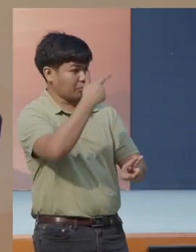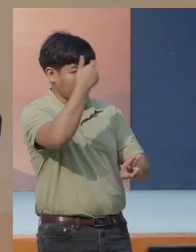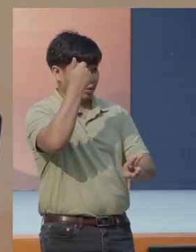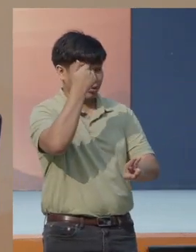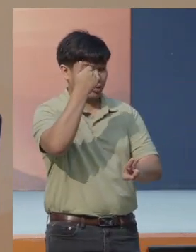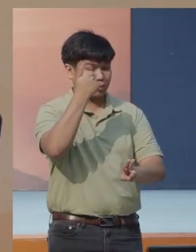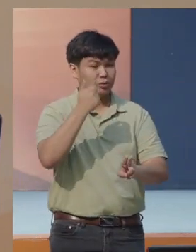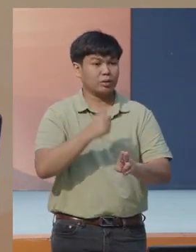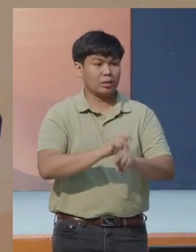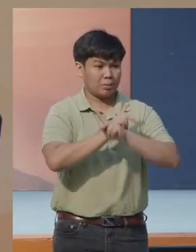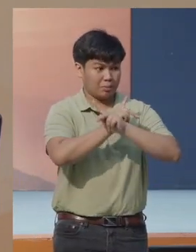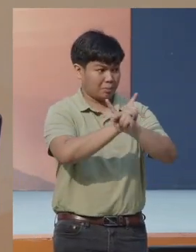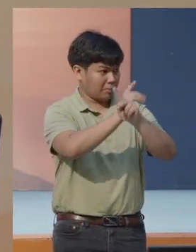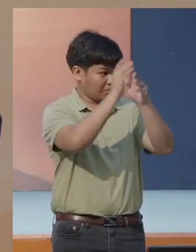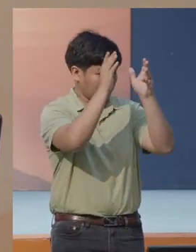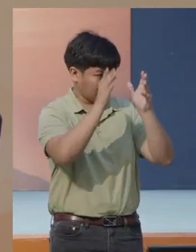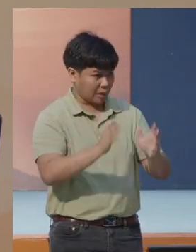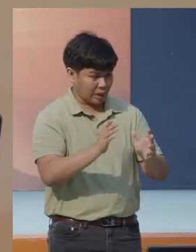kanlungan,